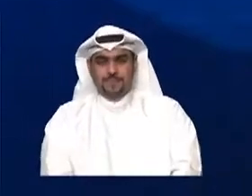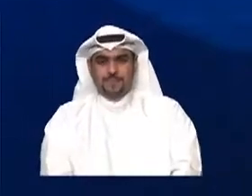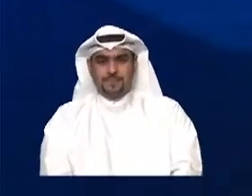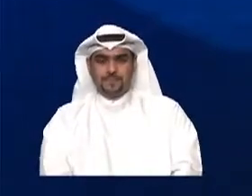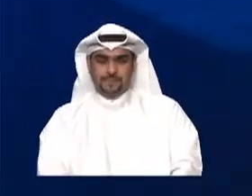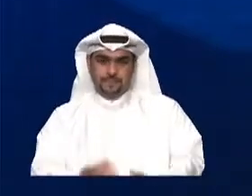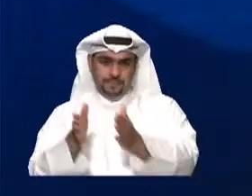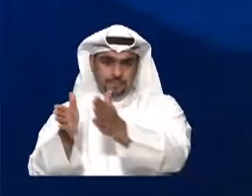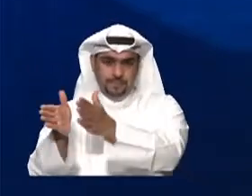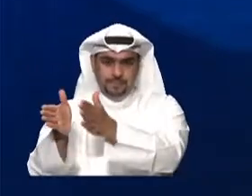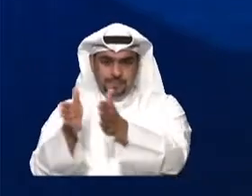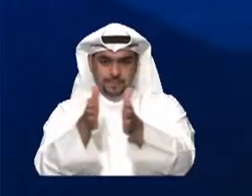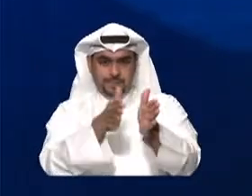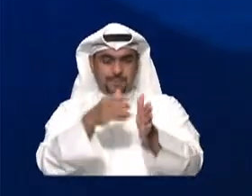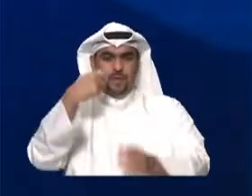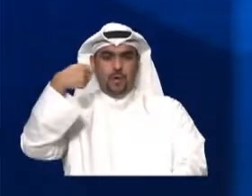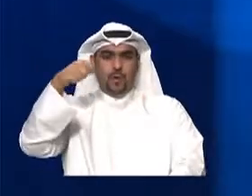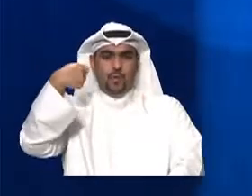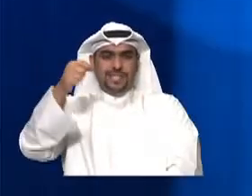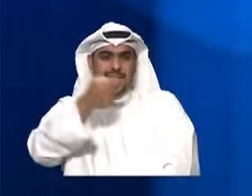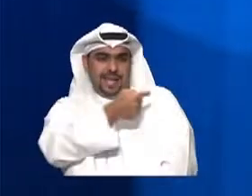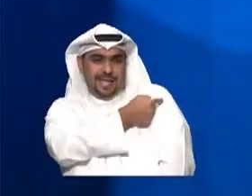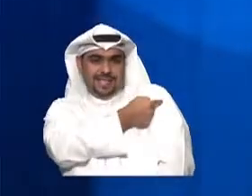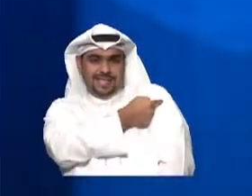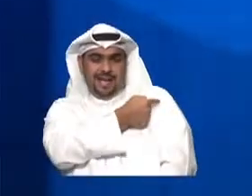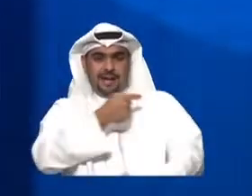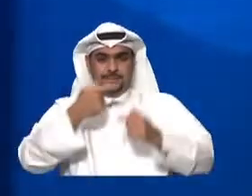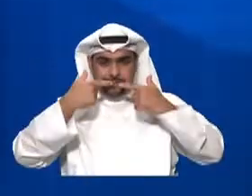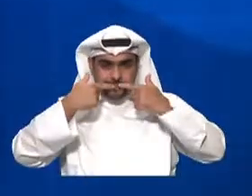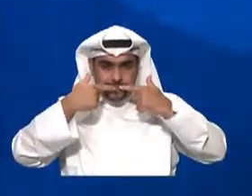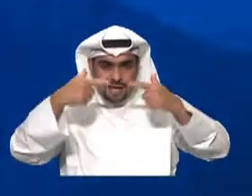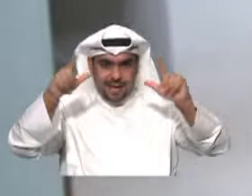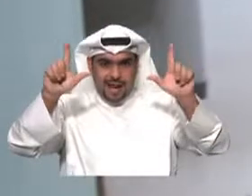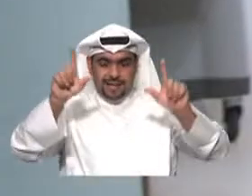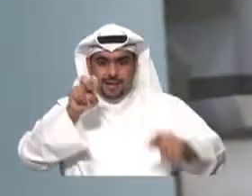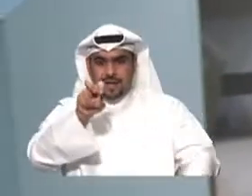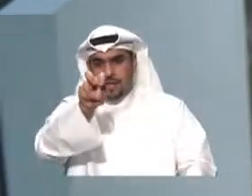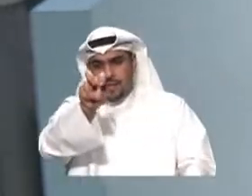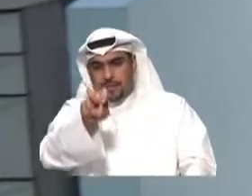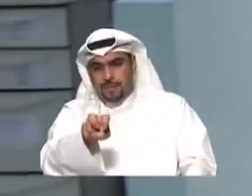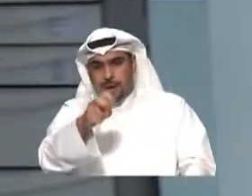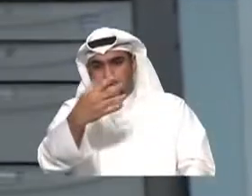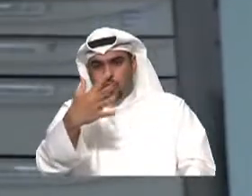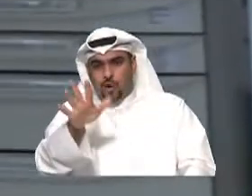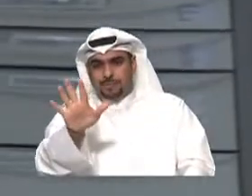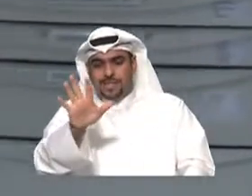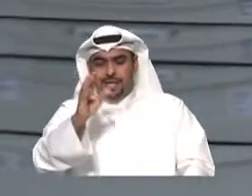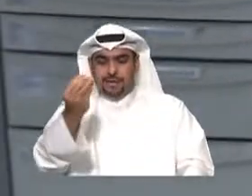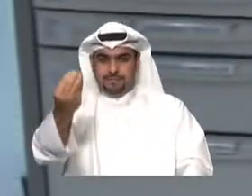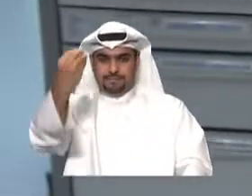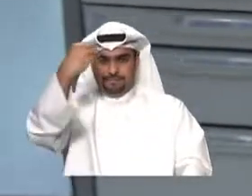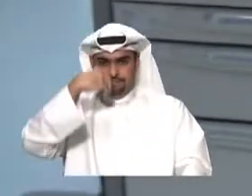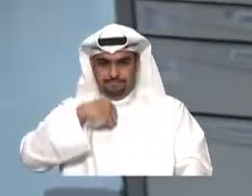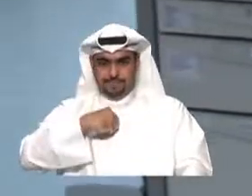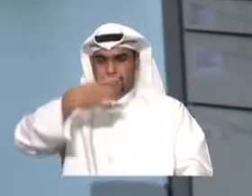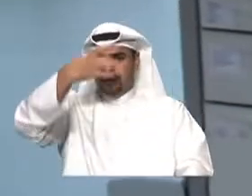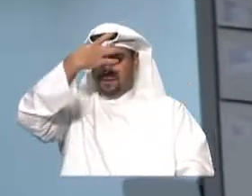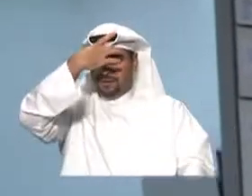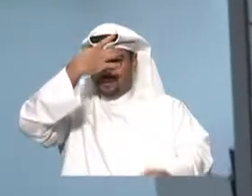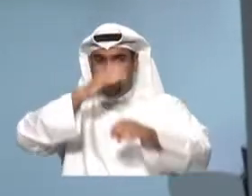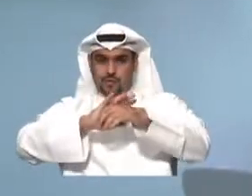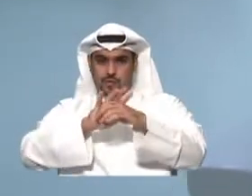ونذهب إلى وزارة الصحة، حيث أعلنت الوزارة عن تسجيل 58 إصابة جديدة بفيروس كورونا المستجد في